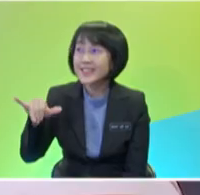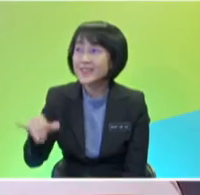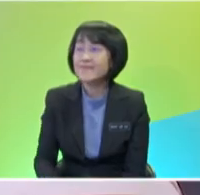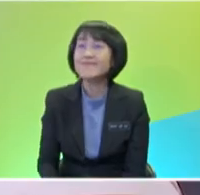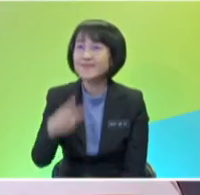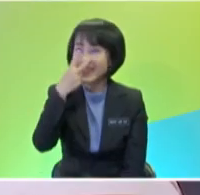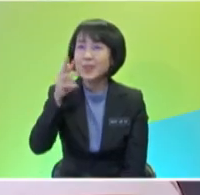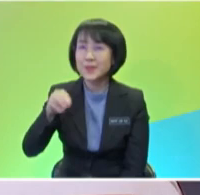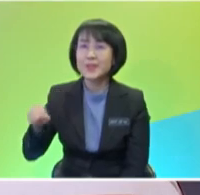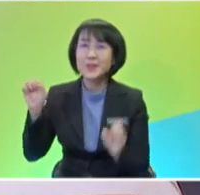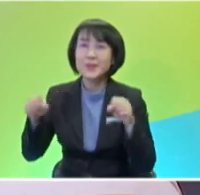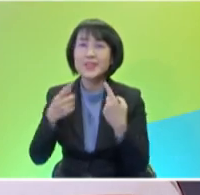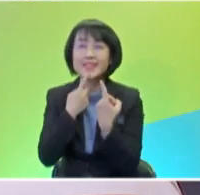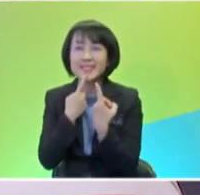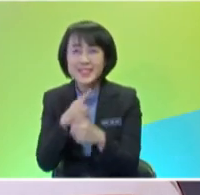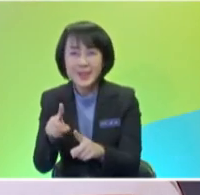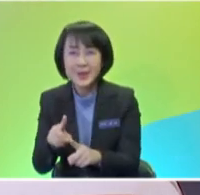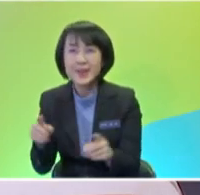Jawa Tengah